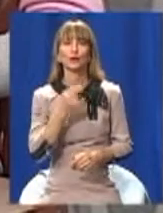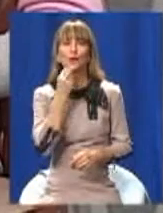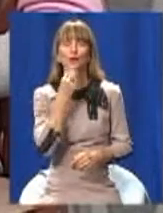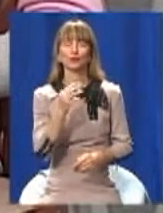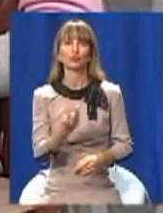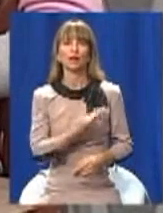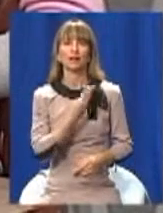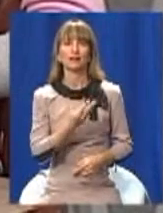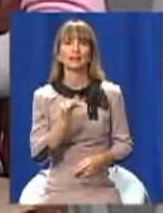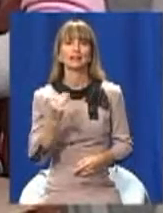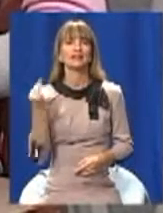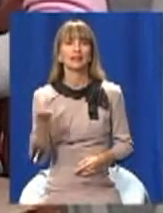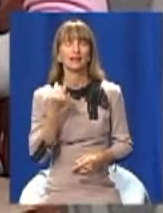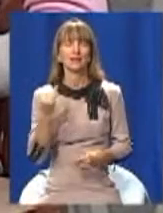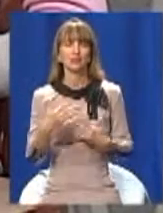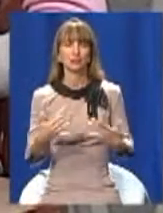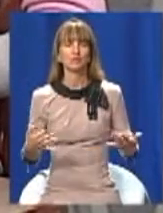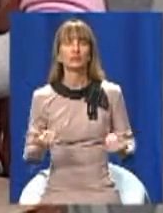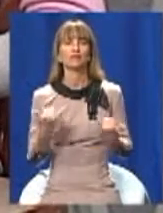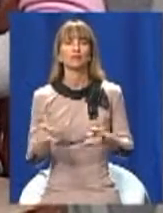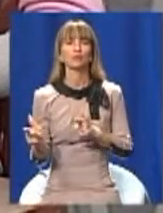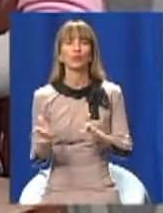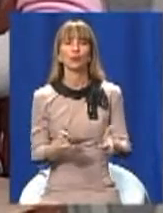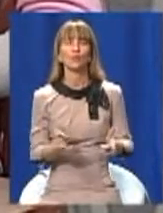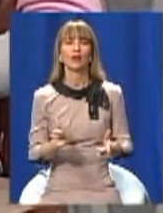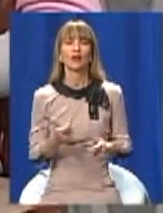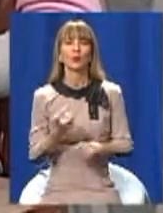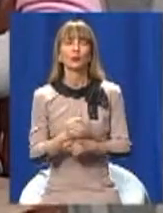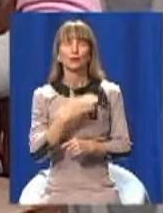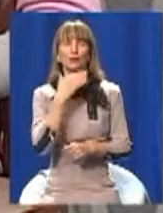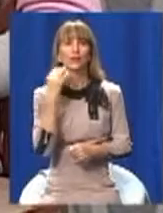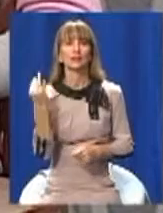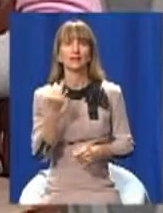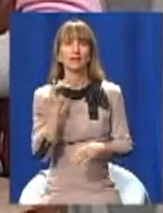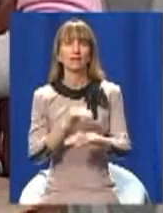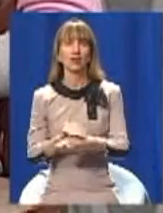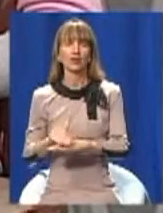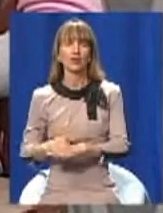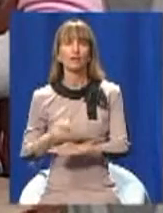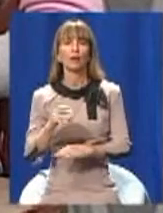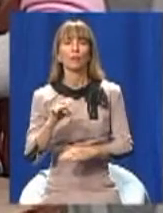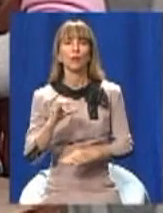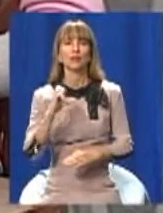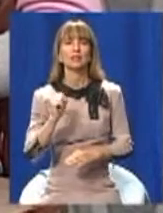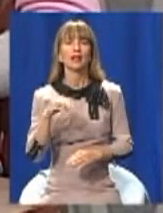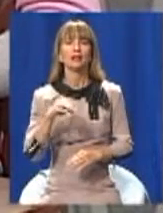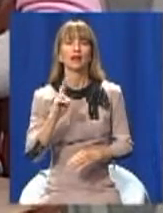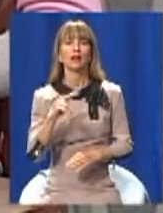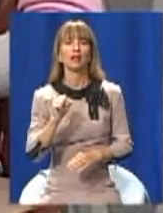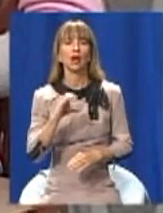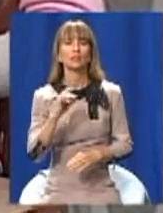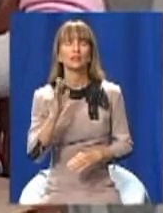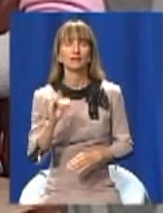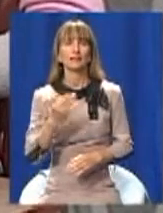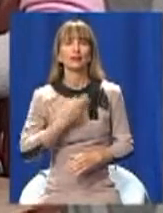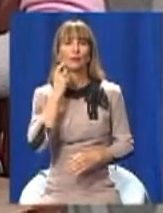найкращими побажаннями та цікавинками. Ми сьогодні для вас підготували, власне, дуже багато таких цікавих фактів про Санта-Клаусів, Дідів Морозів